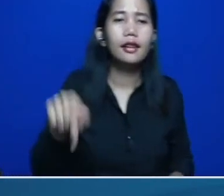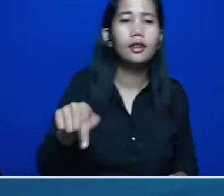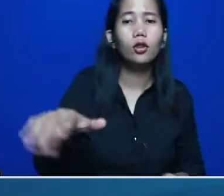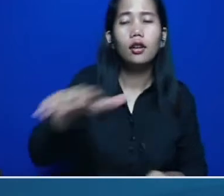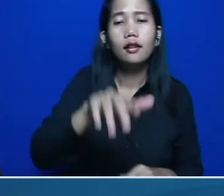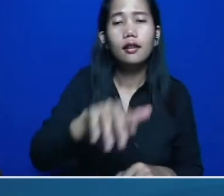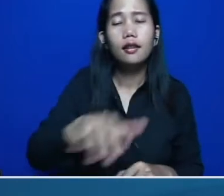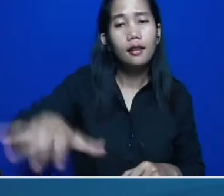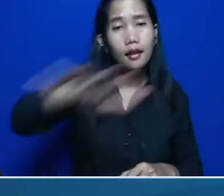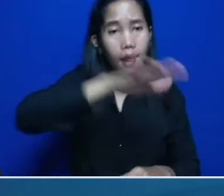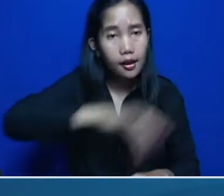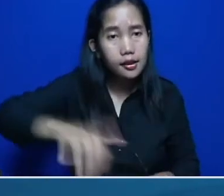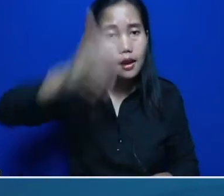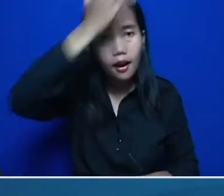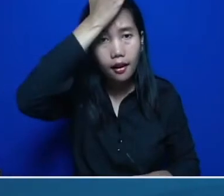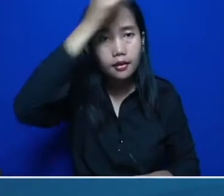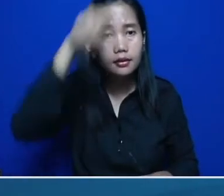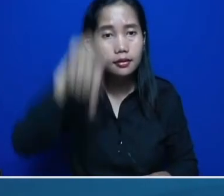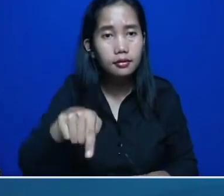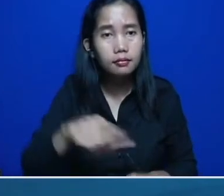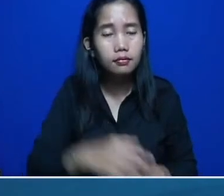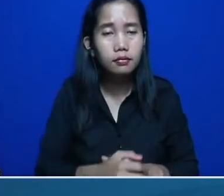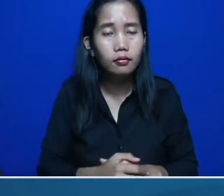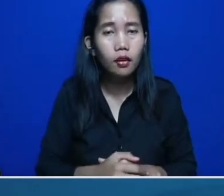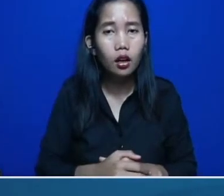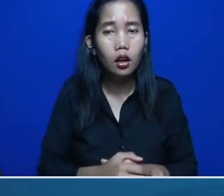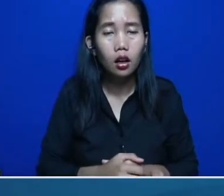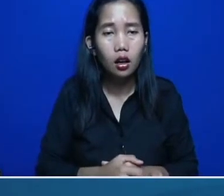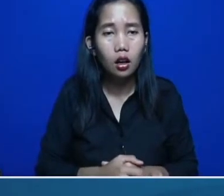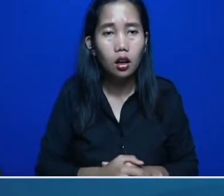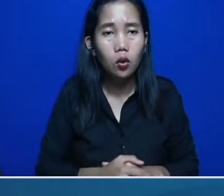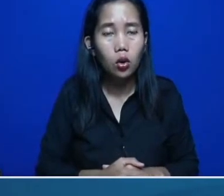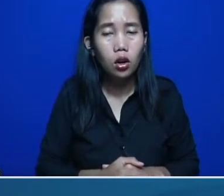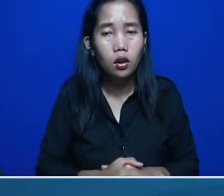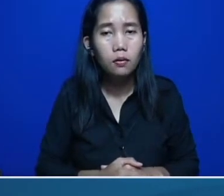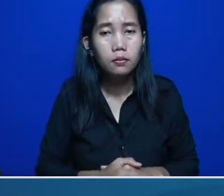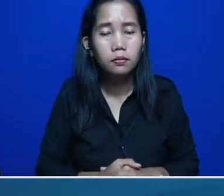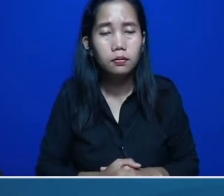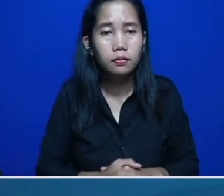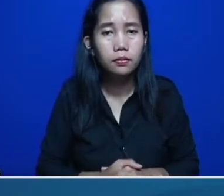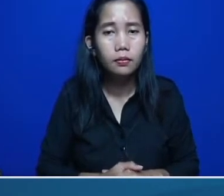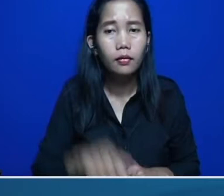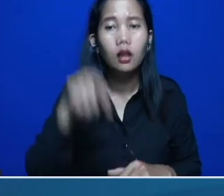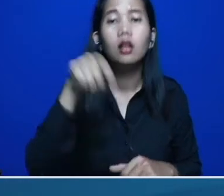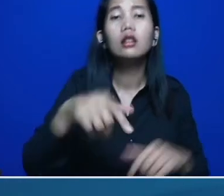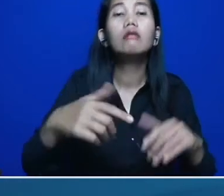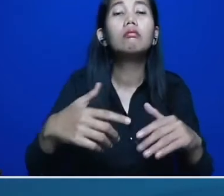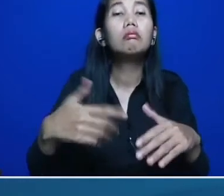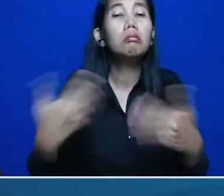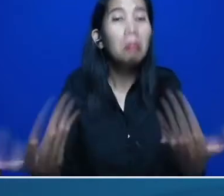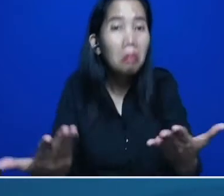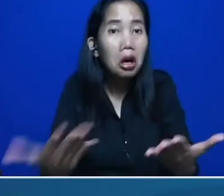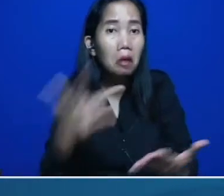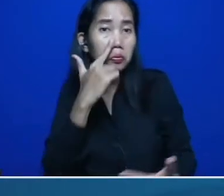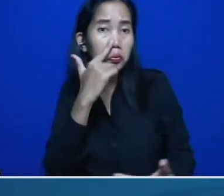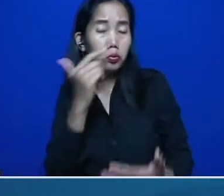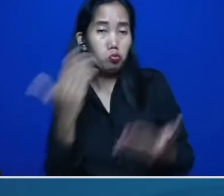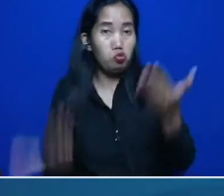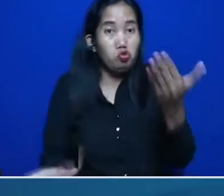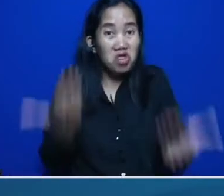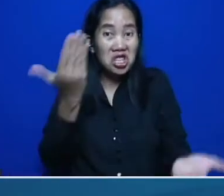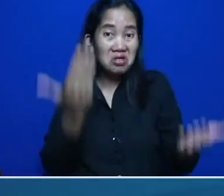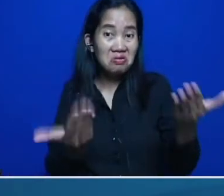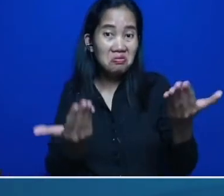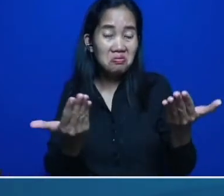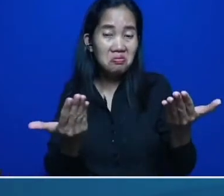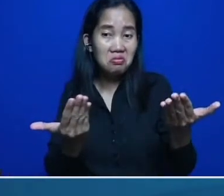memerintah sebagai raja di bumi Tetapi bagaimana mungkin sebagai Imam bagi Allah lalu kita